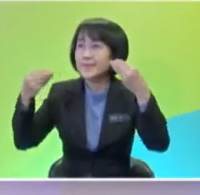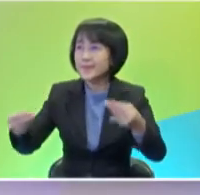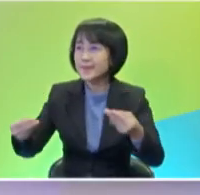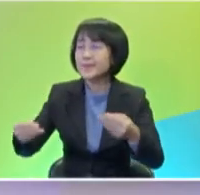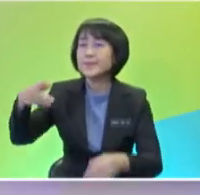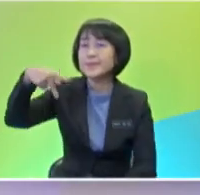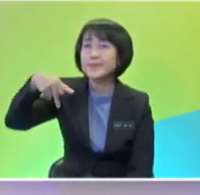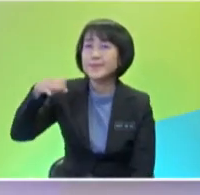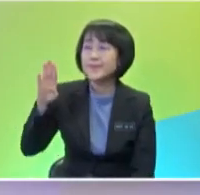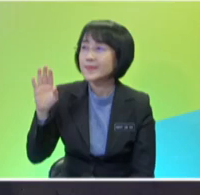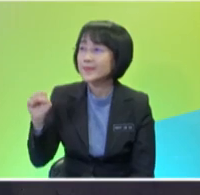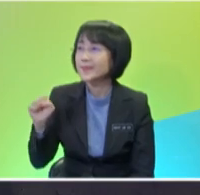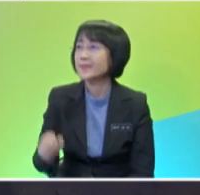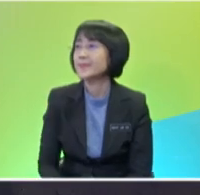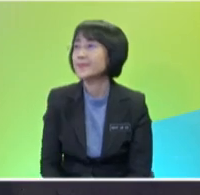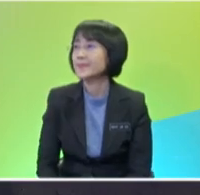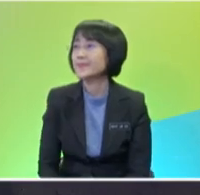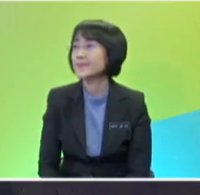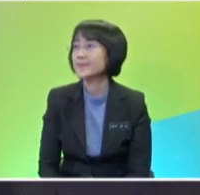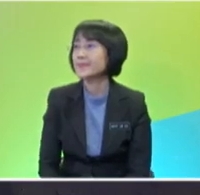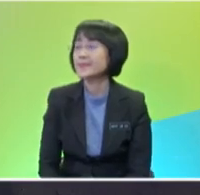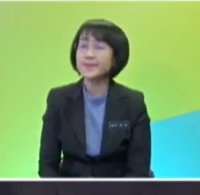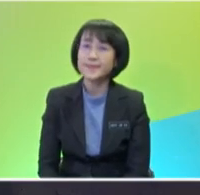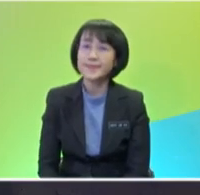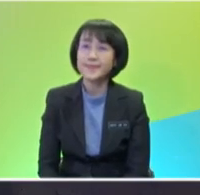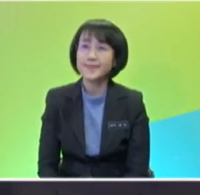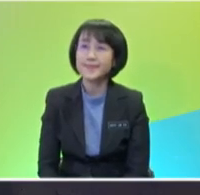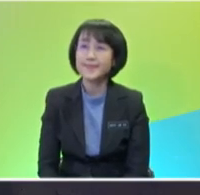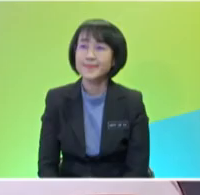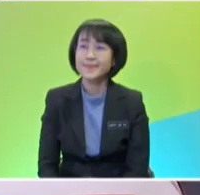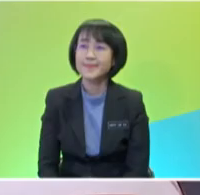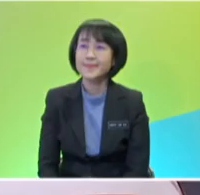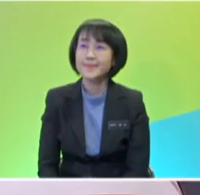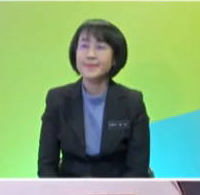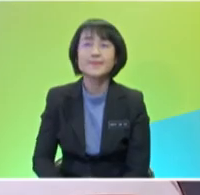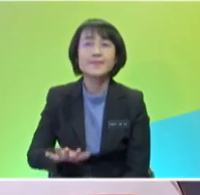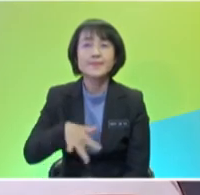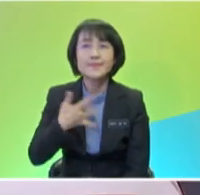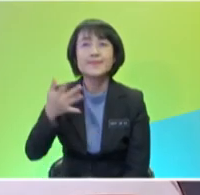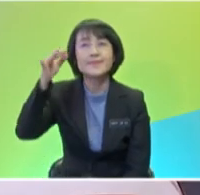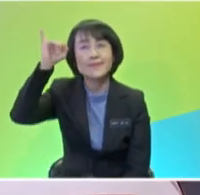untuk kelas kita pada kali ini Cikgu dapati